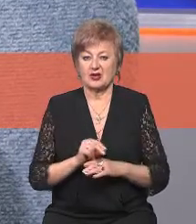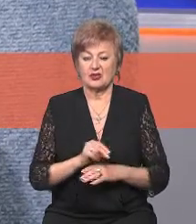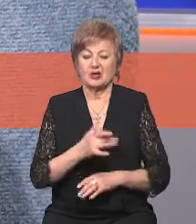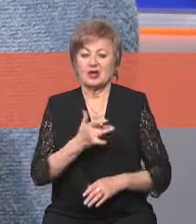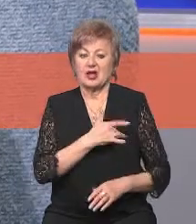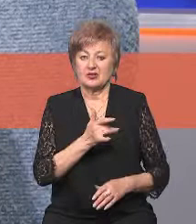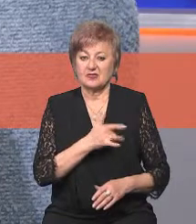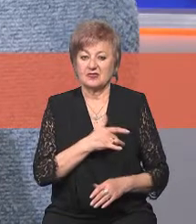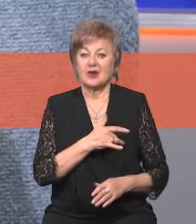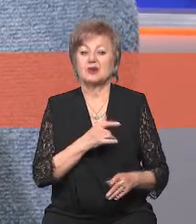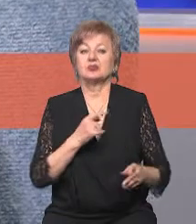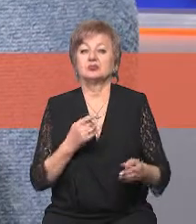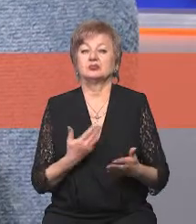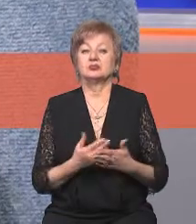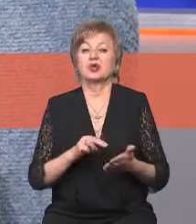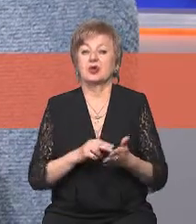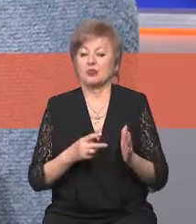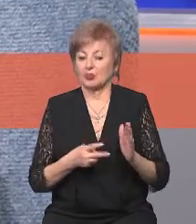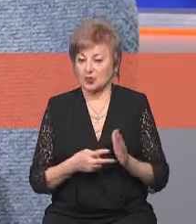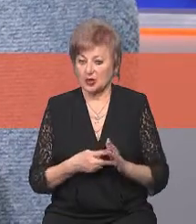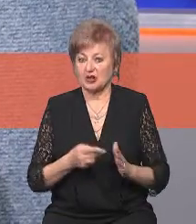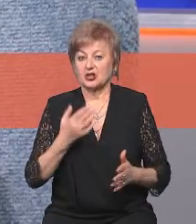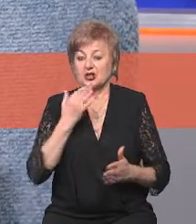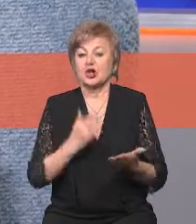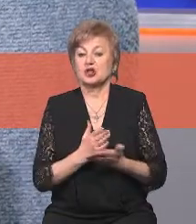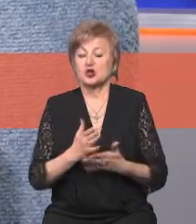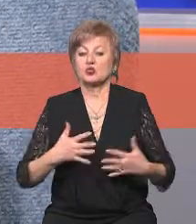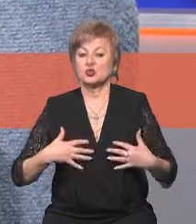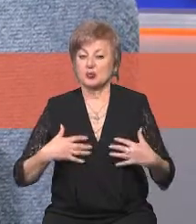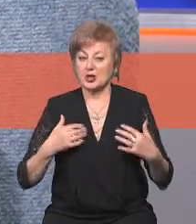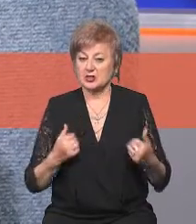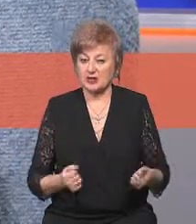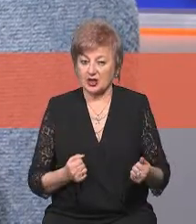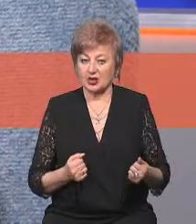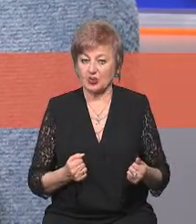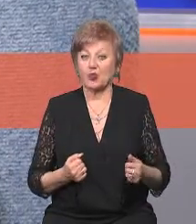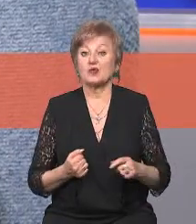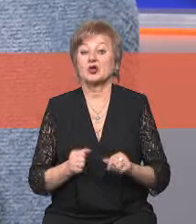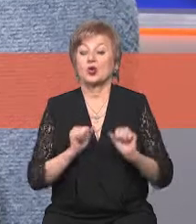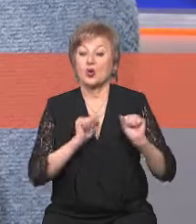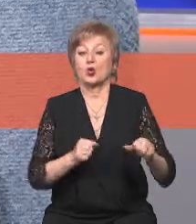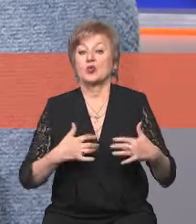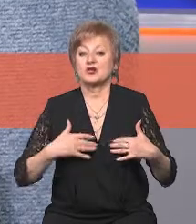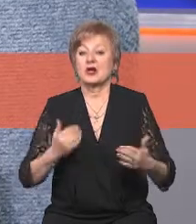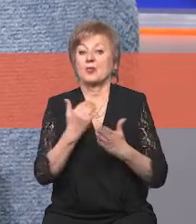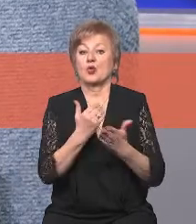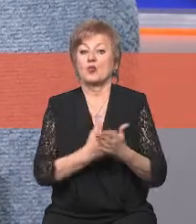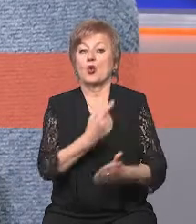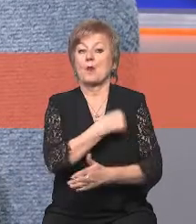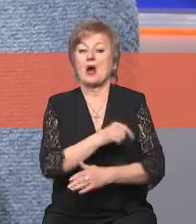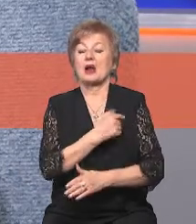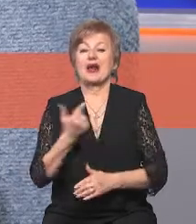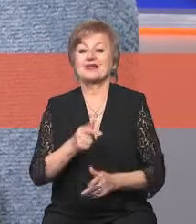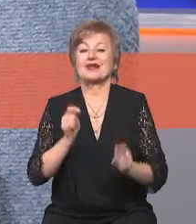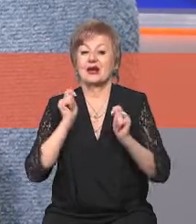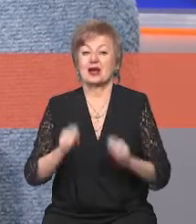інфаркту. Саме стільки планує сплачувати саме Національна служба здоров'я України закладам охорони здоров'я за програмою медичних гарантій